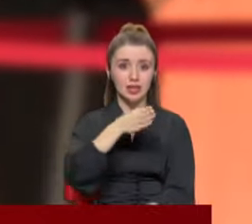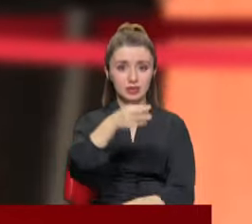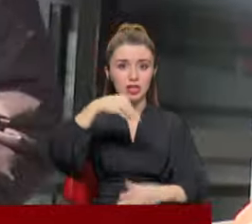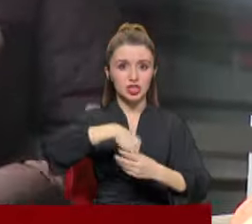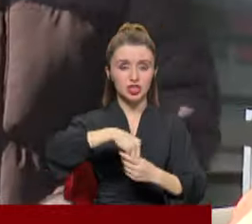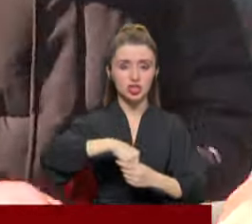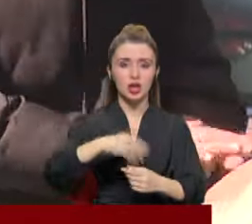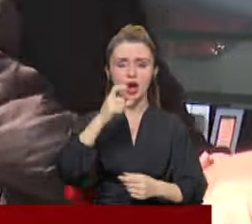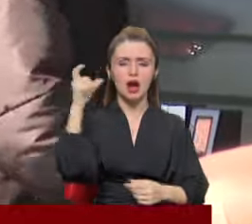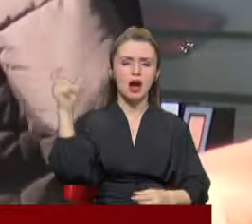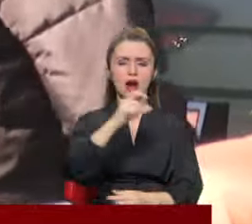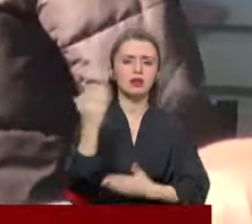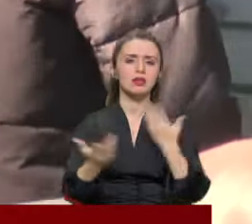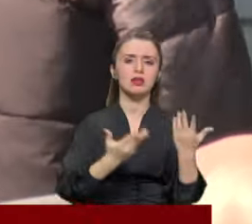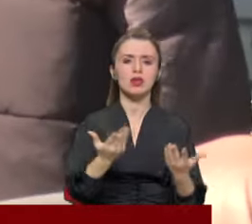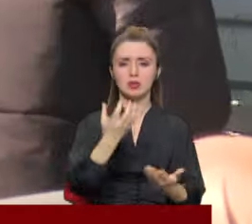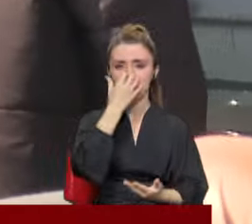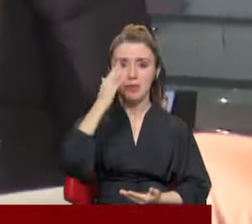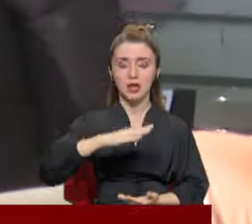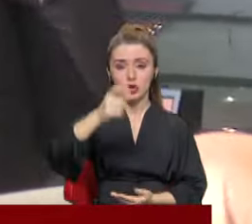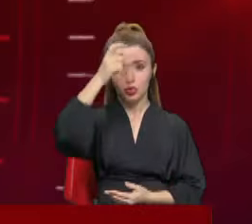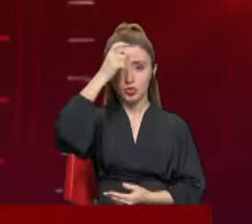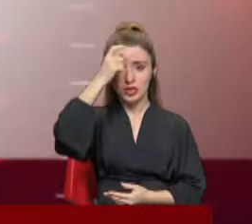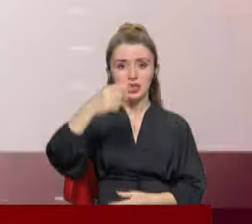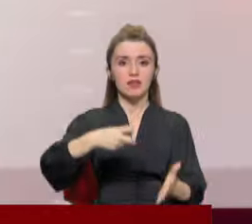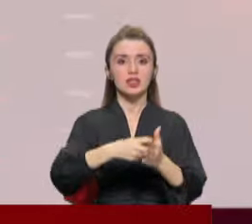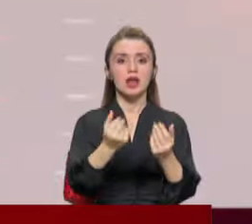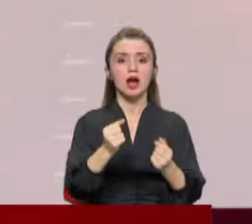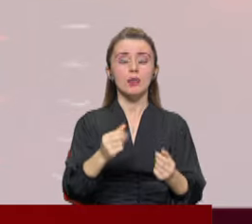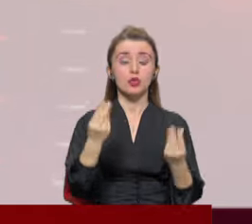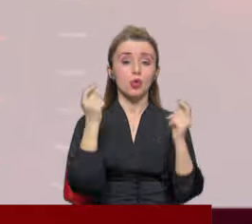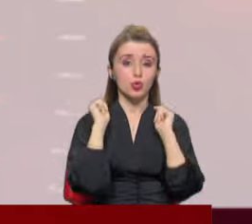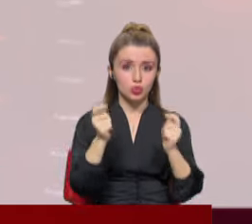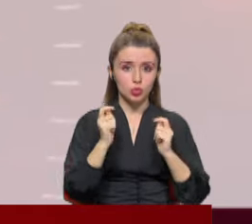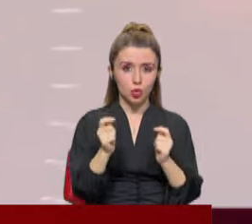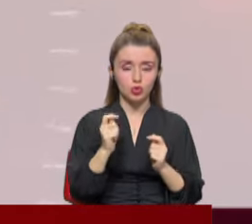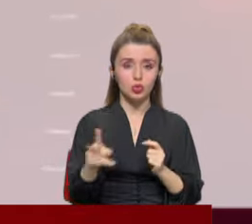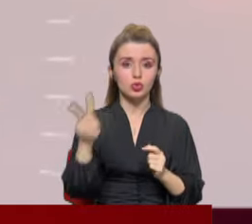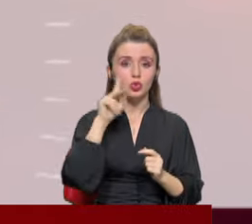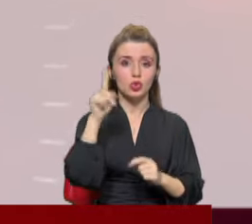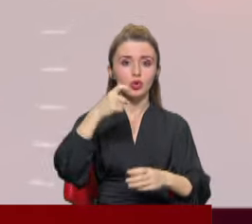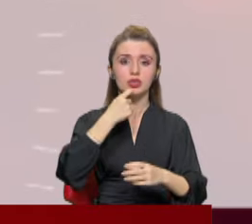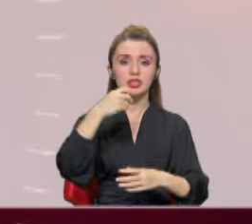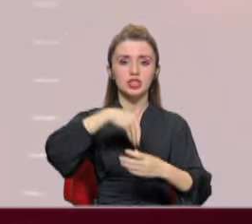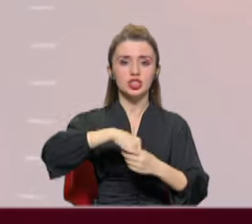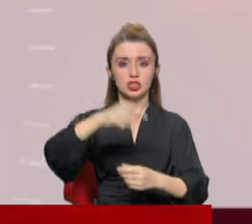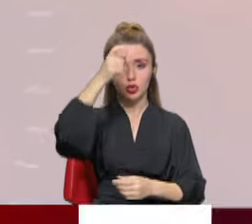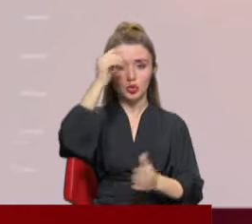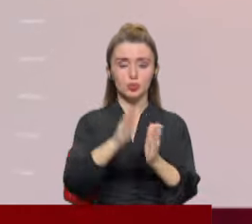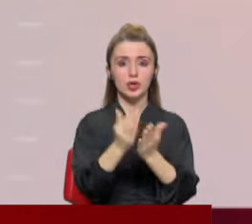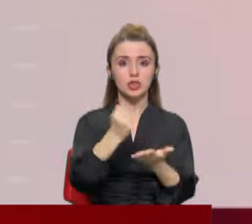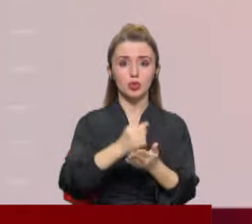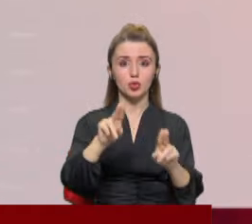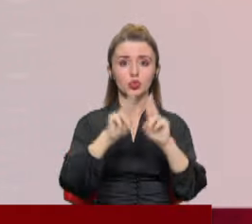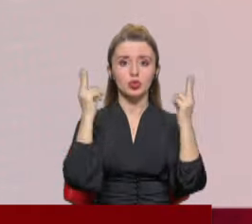gidebilmek için aylarca beklemek zorunda. Türkiye'de vize almak giderek güçleşirken son 10 yılda Türk pasaportu